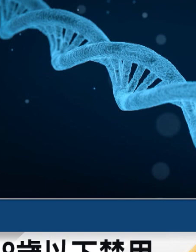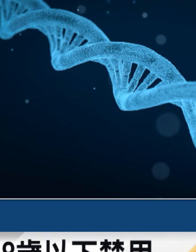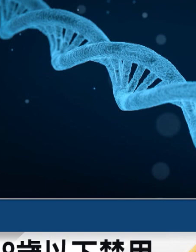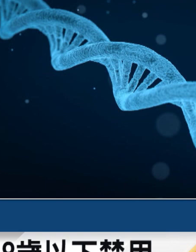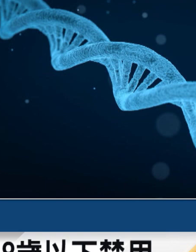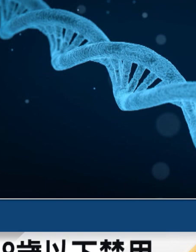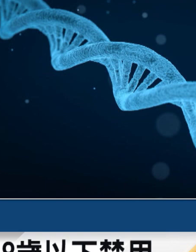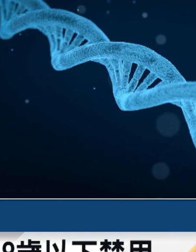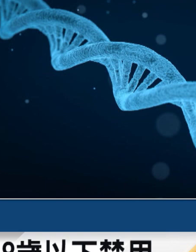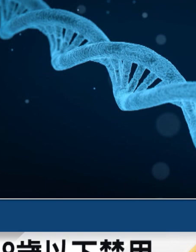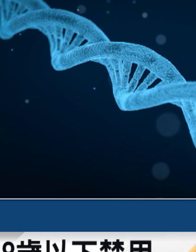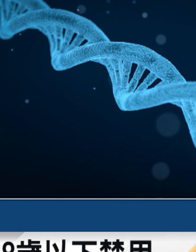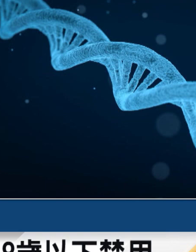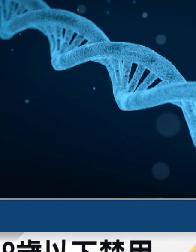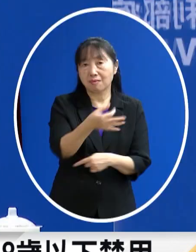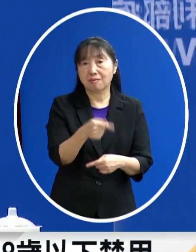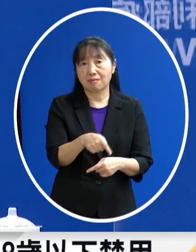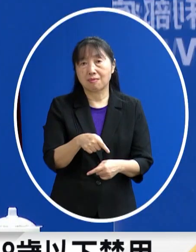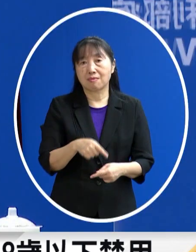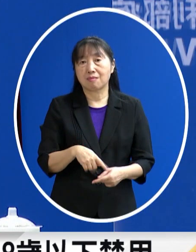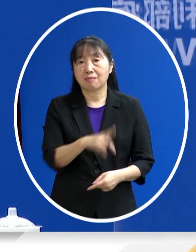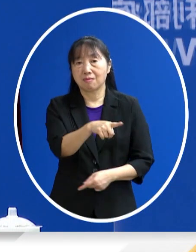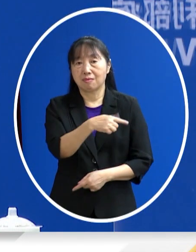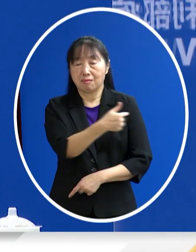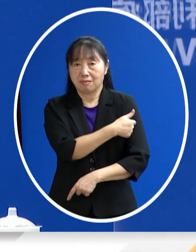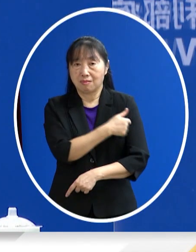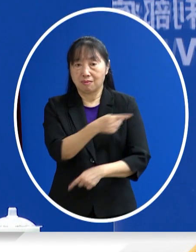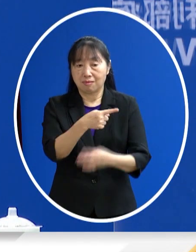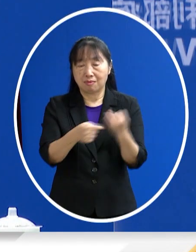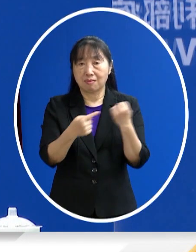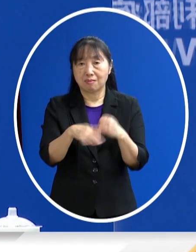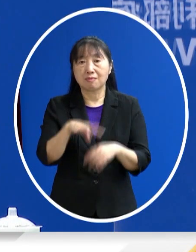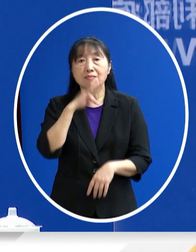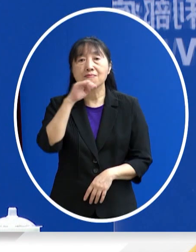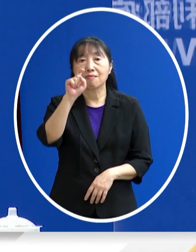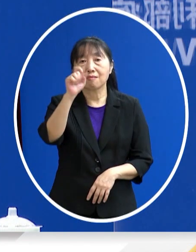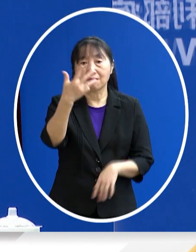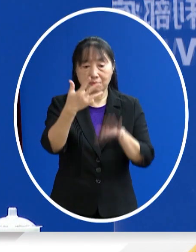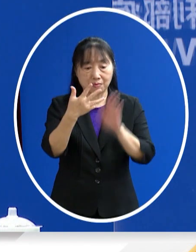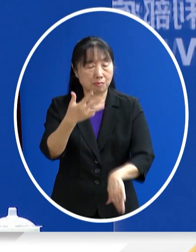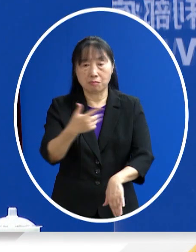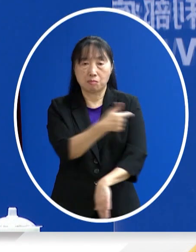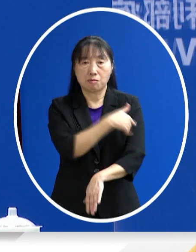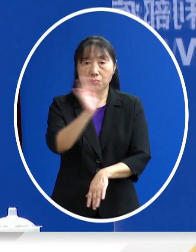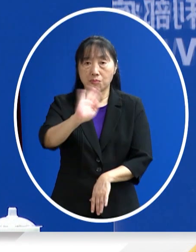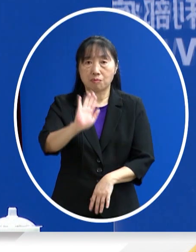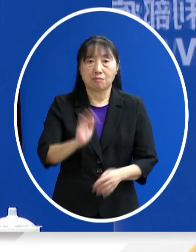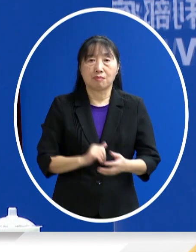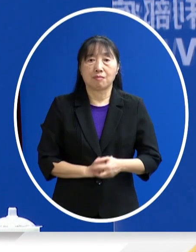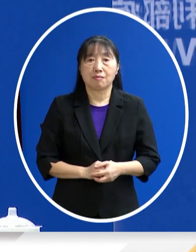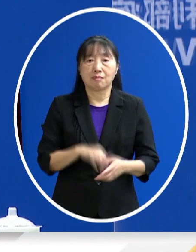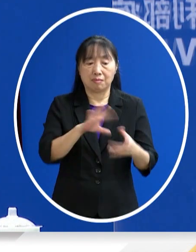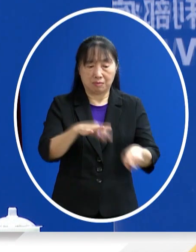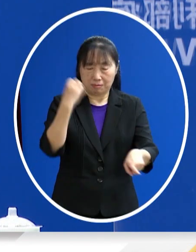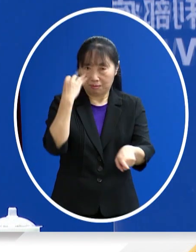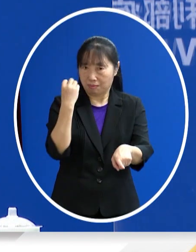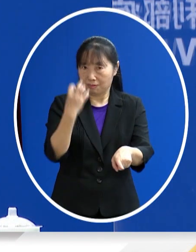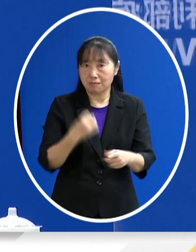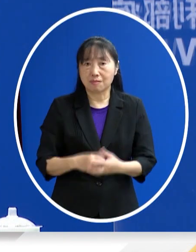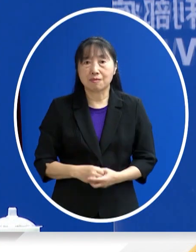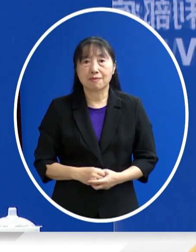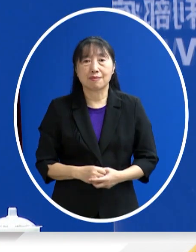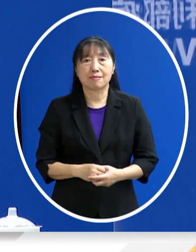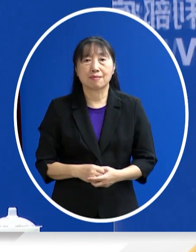不是人人都适合。 这个疫苗目前为止在18岁以下是不能接种，因为它还没有，它很新哦，所以还没有一